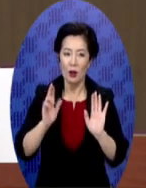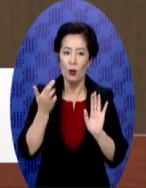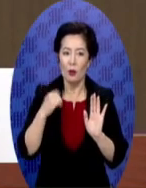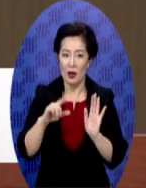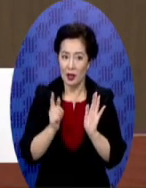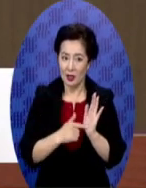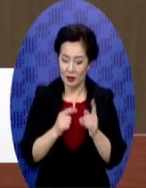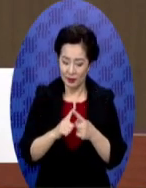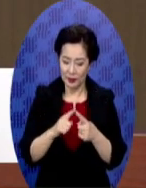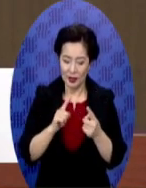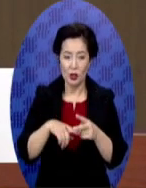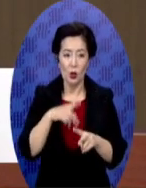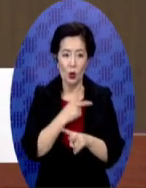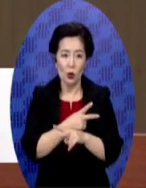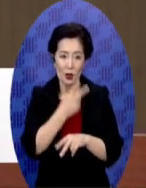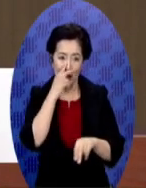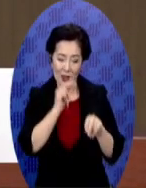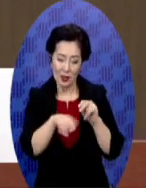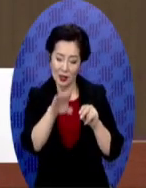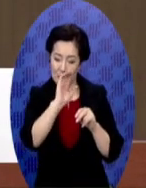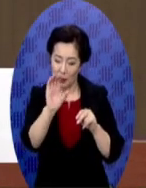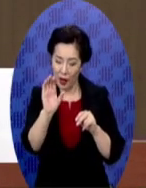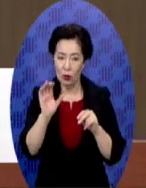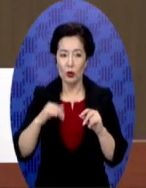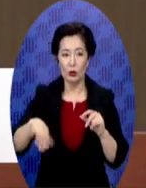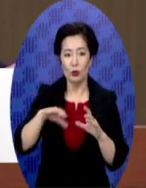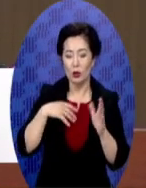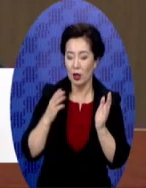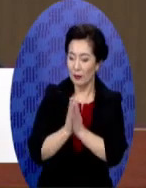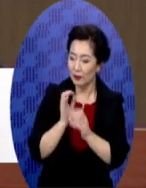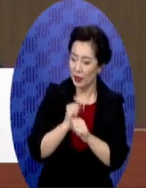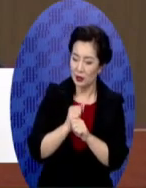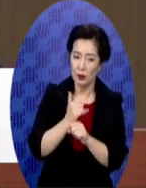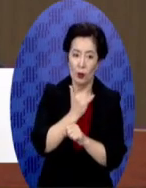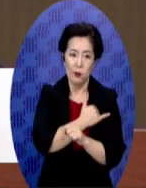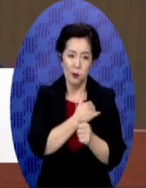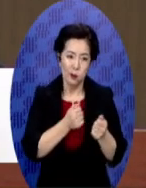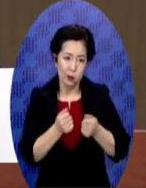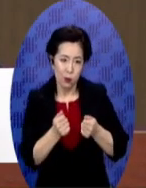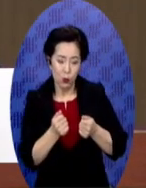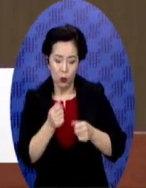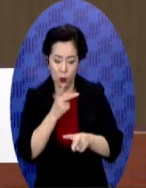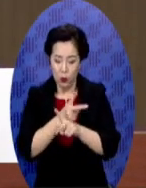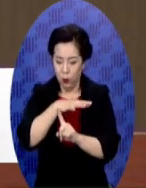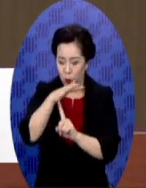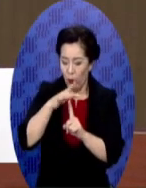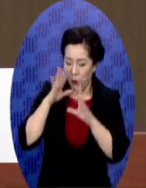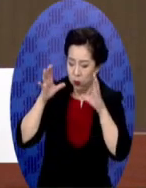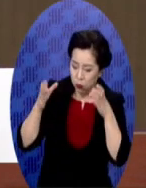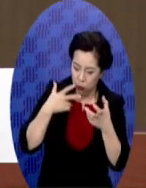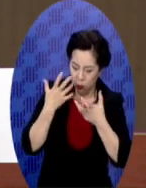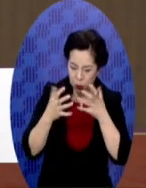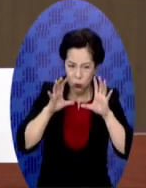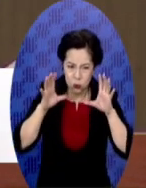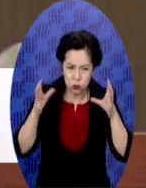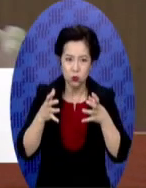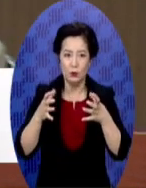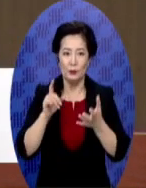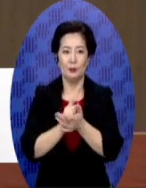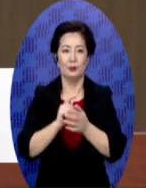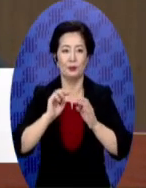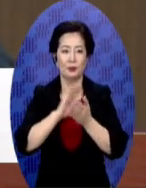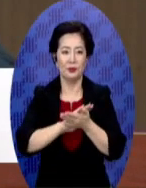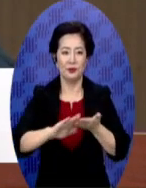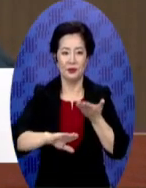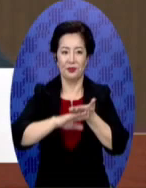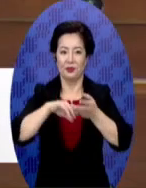энэ хууль хяналтын байгууллагуудын хамтын ажиллагаа, удирдлага зохион байгуулалт, эрхцэн орчныгуд бол яаралтай шинжлэх